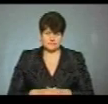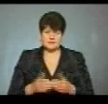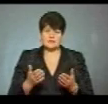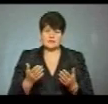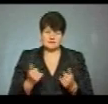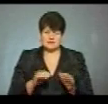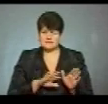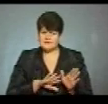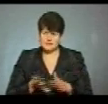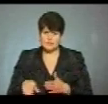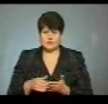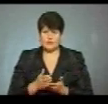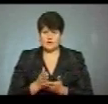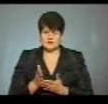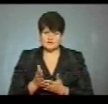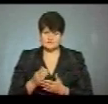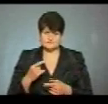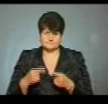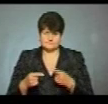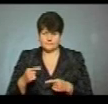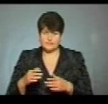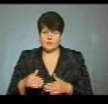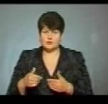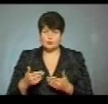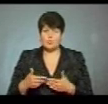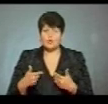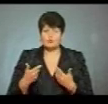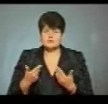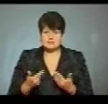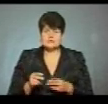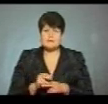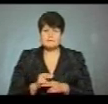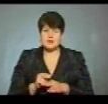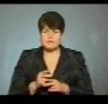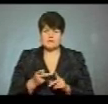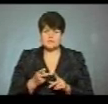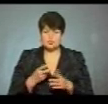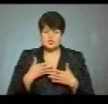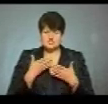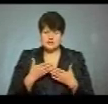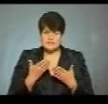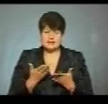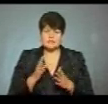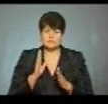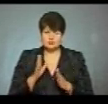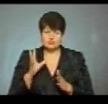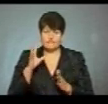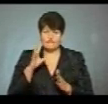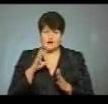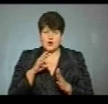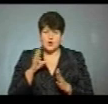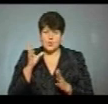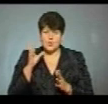Давайте відкинемо політичну риторику і краще подамо пропозиції та правки до другого читання, які будуть враховувати